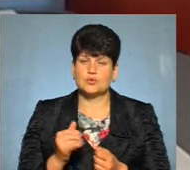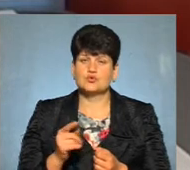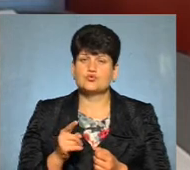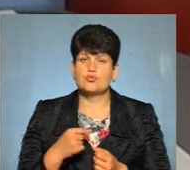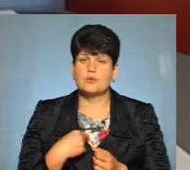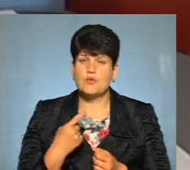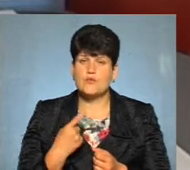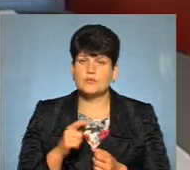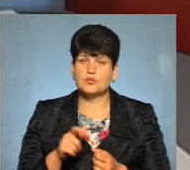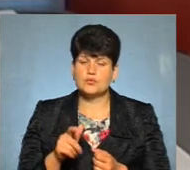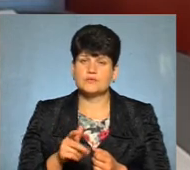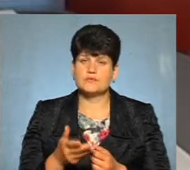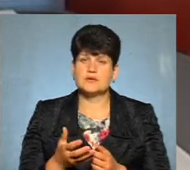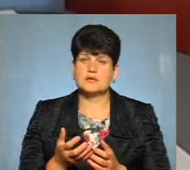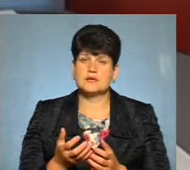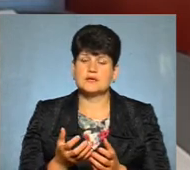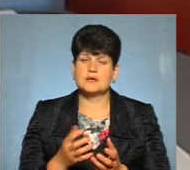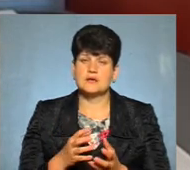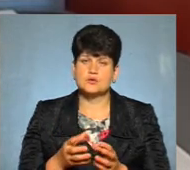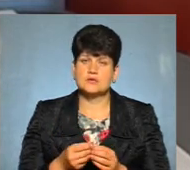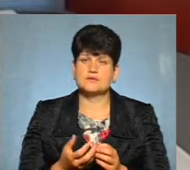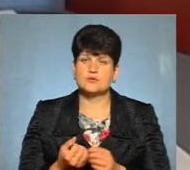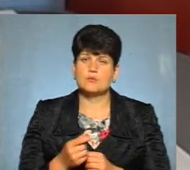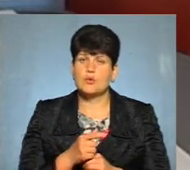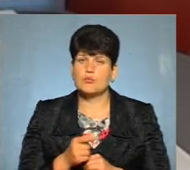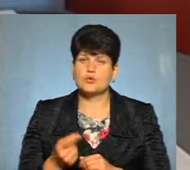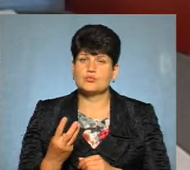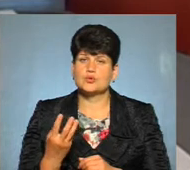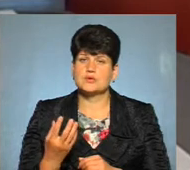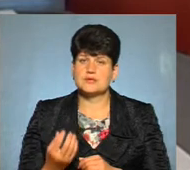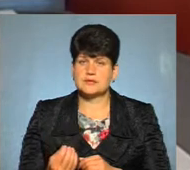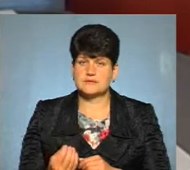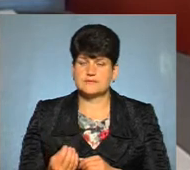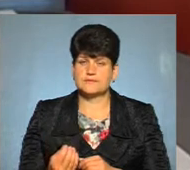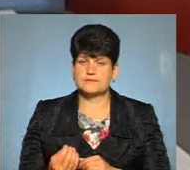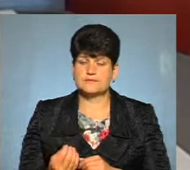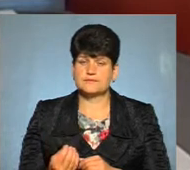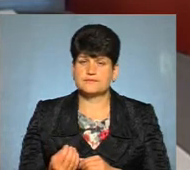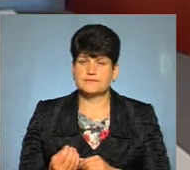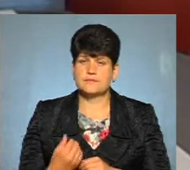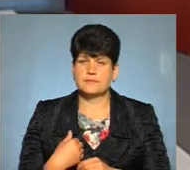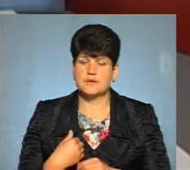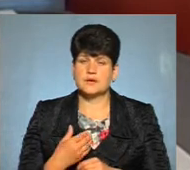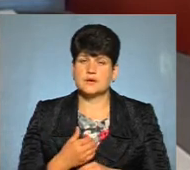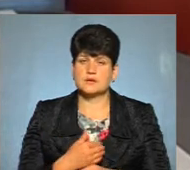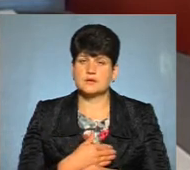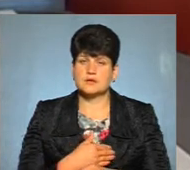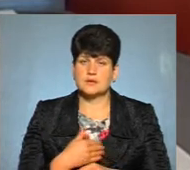що результат ви отримаєте протягом 3 днів. Тому що ну, не хочемо